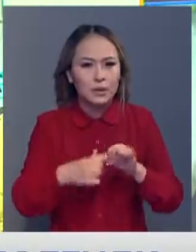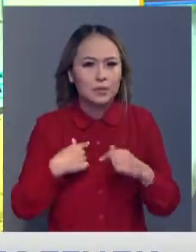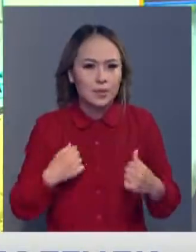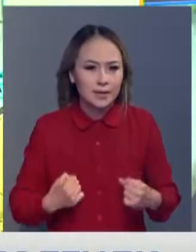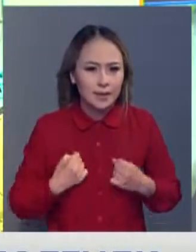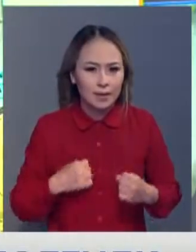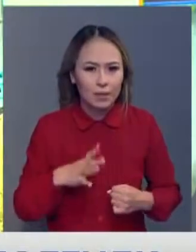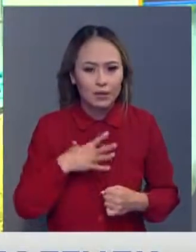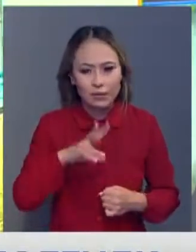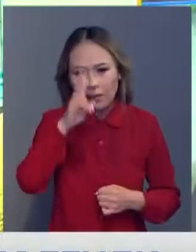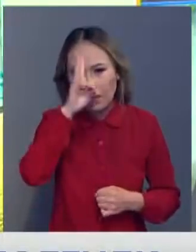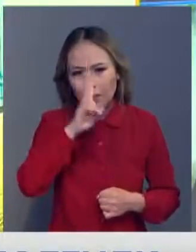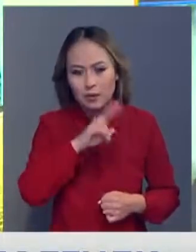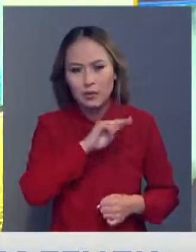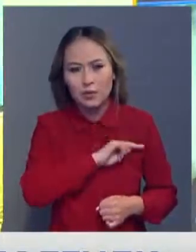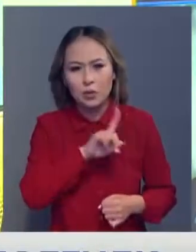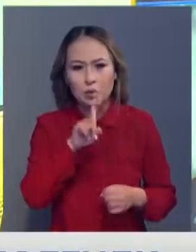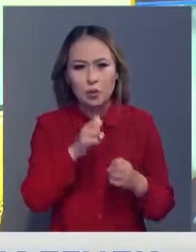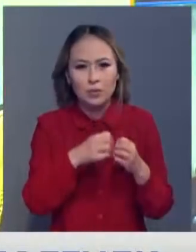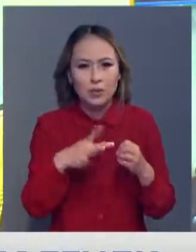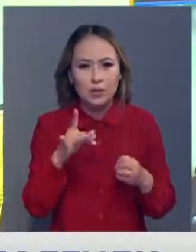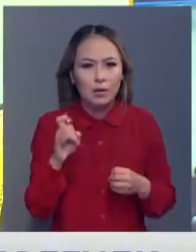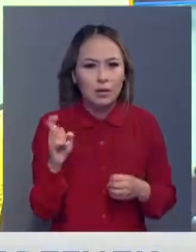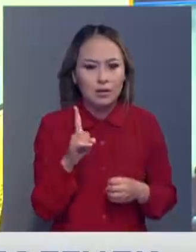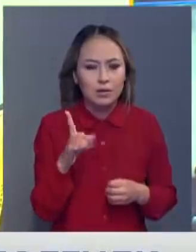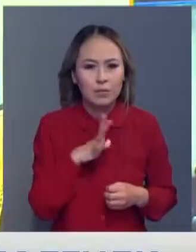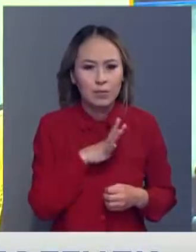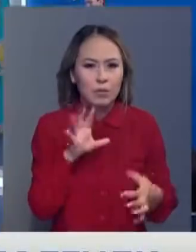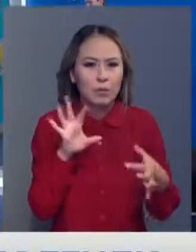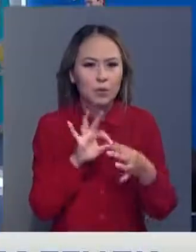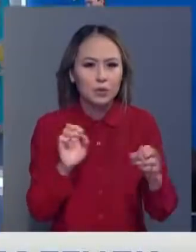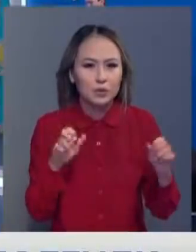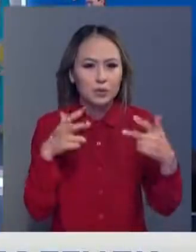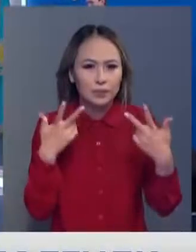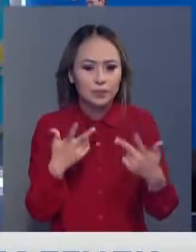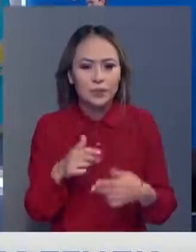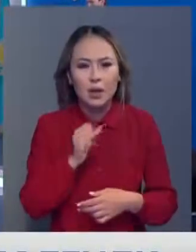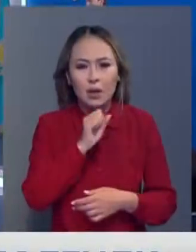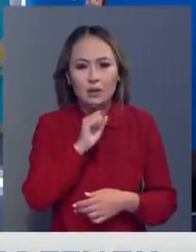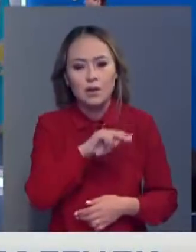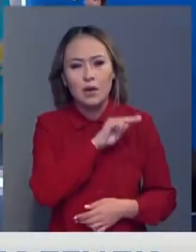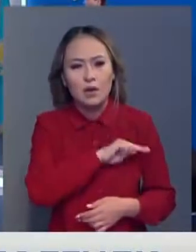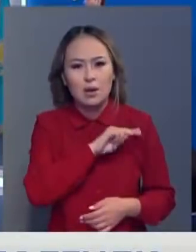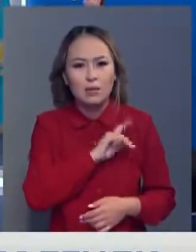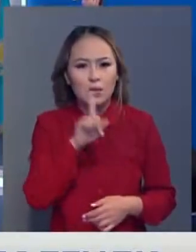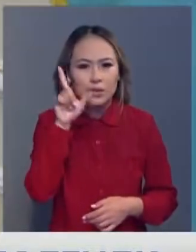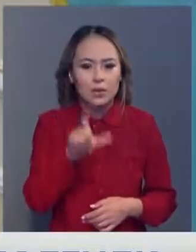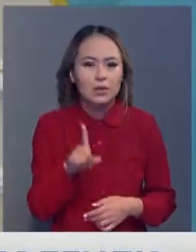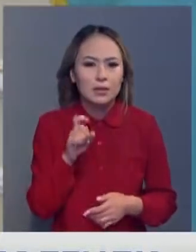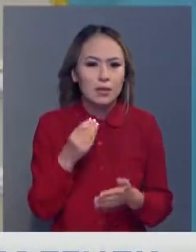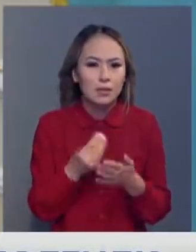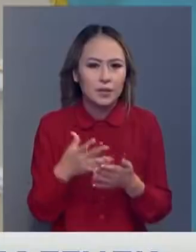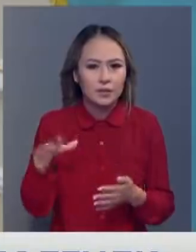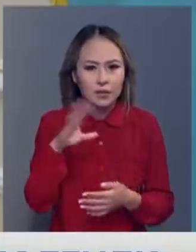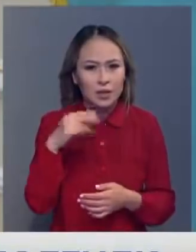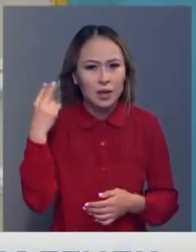тұрыстым. Екайдан аса уақытта 115 тірет тікелі еферге қосылған екенмін. Тілшінің тұнымсыз түрлігі президентке де аян.